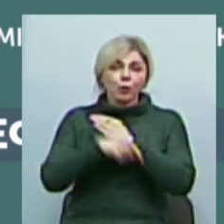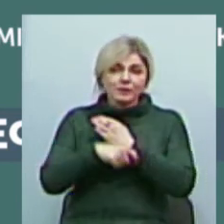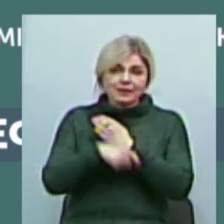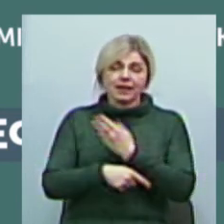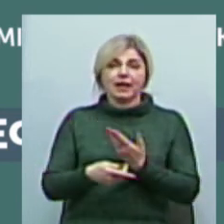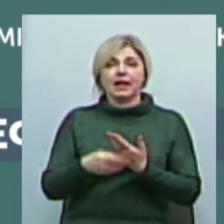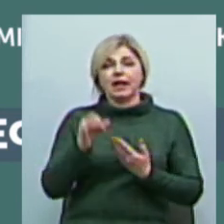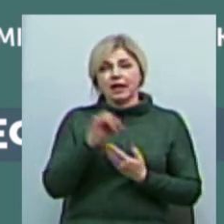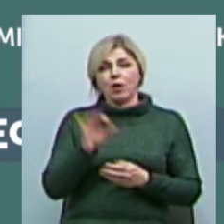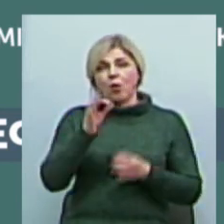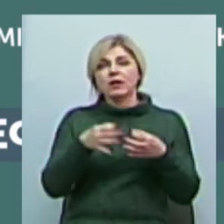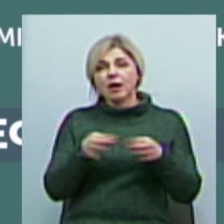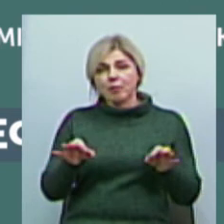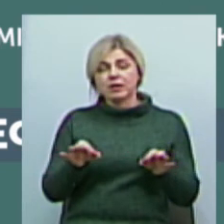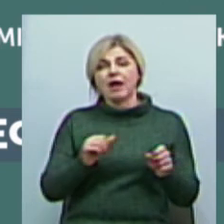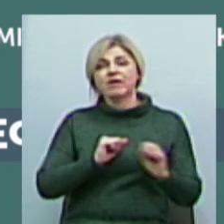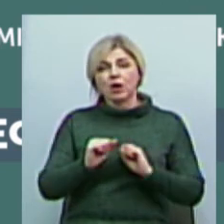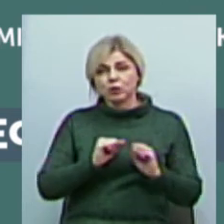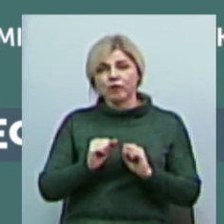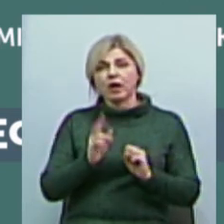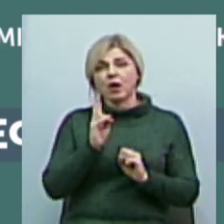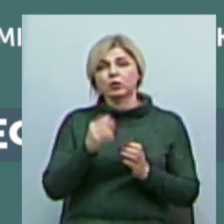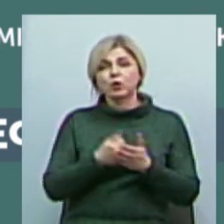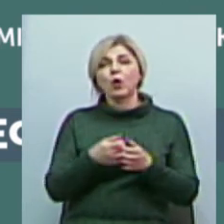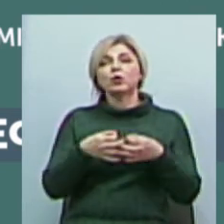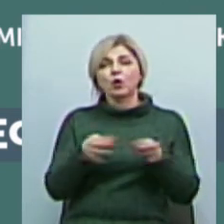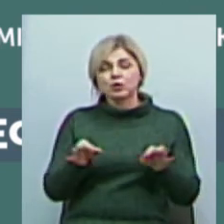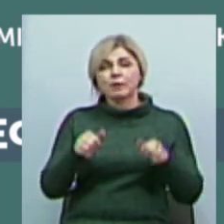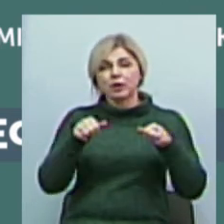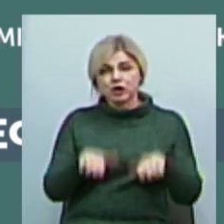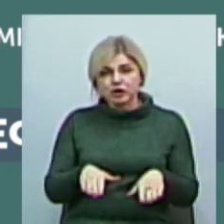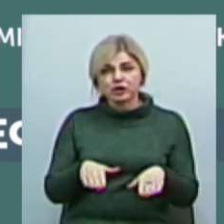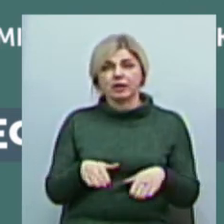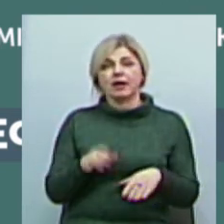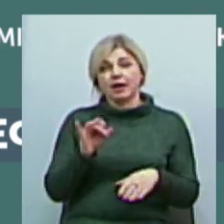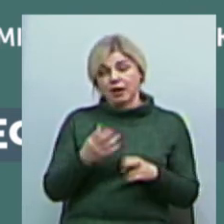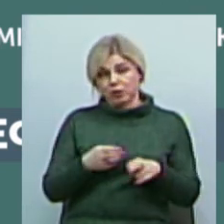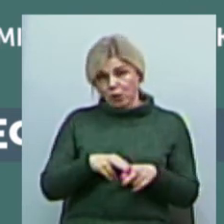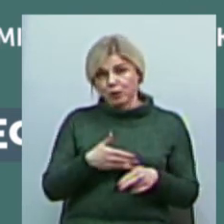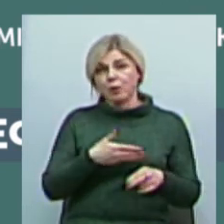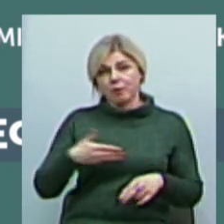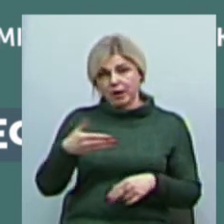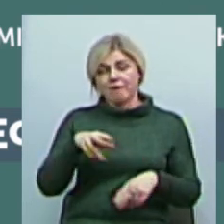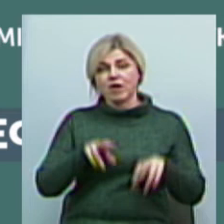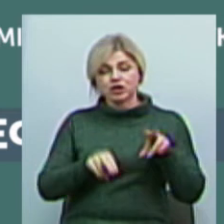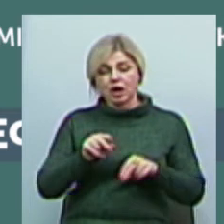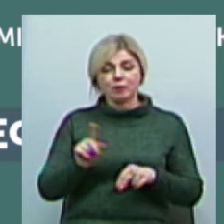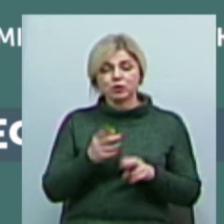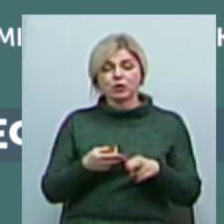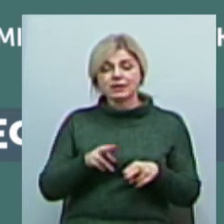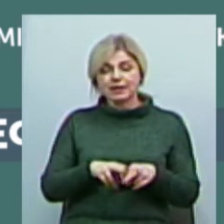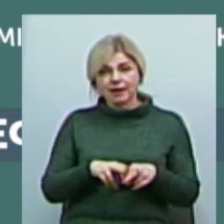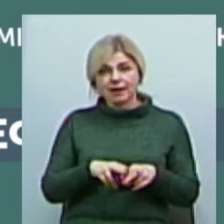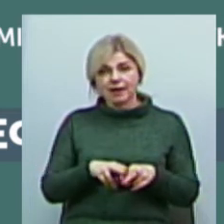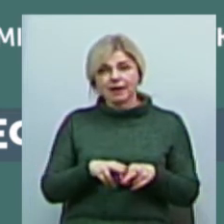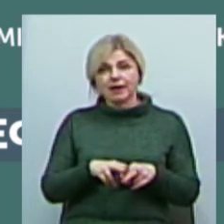про демократичне врядування, про доступ до прийняття рішень. Тому ми вважаємо, що це